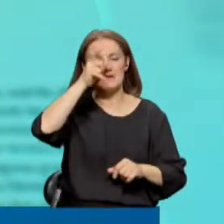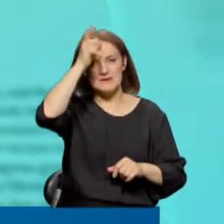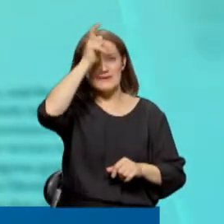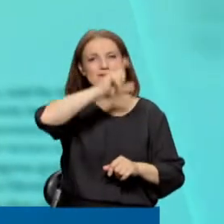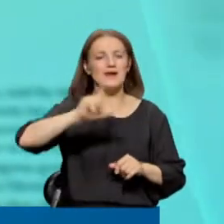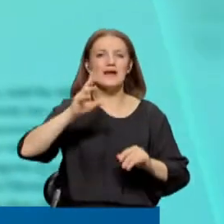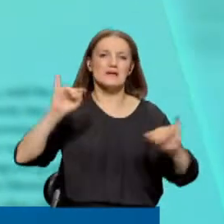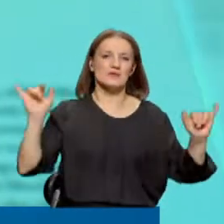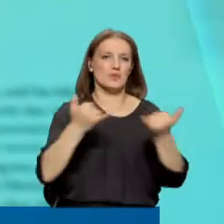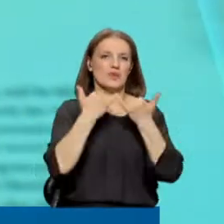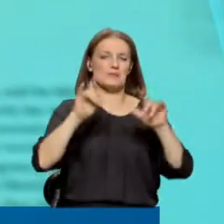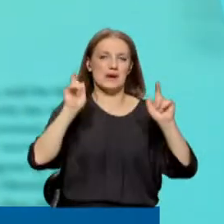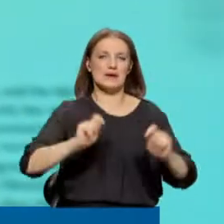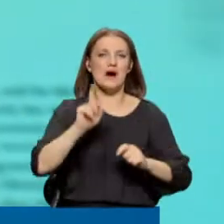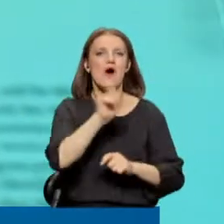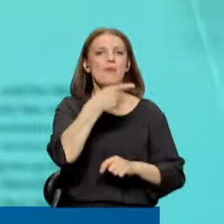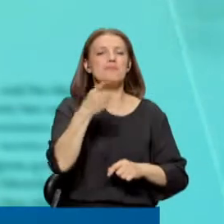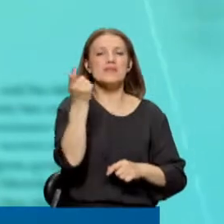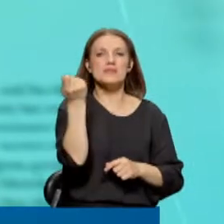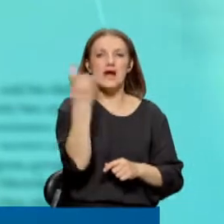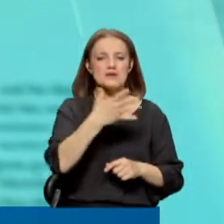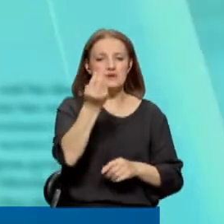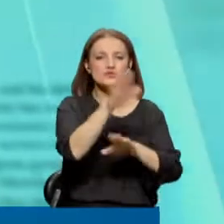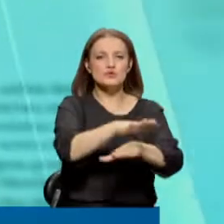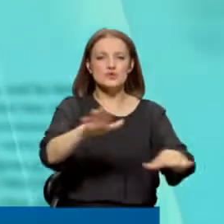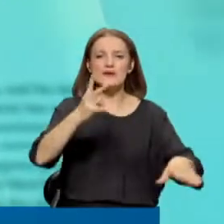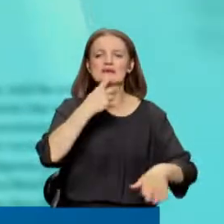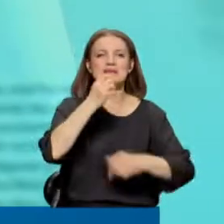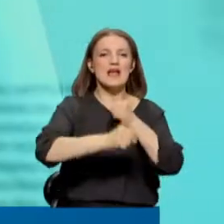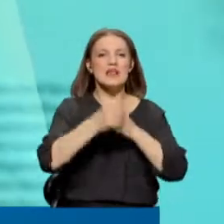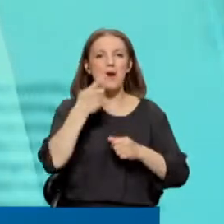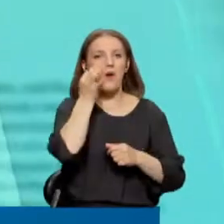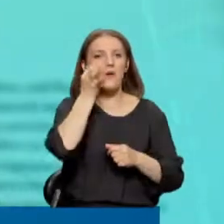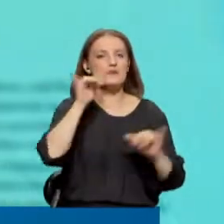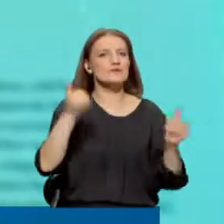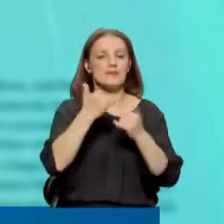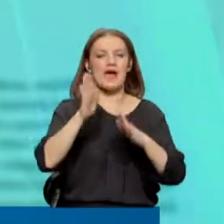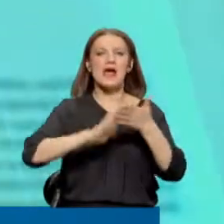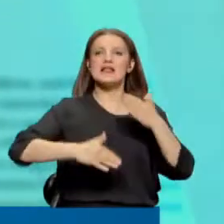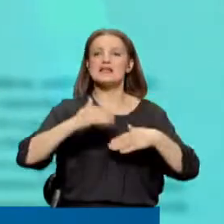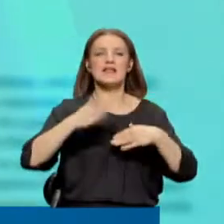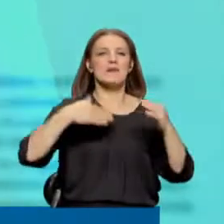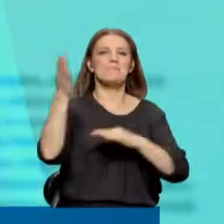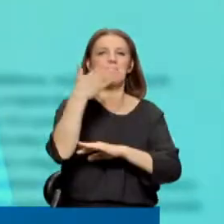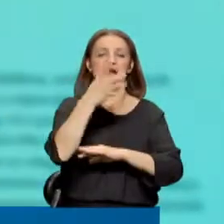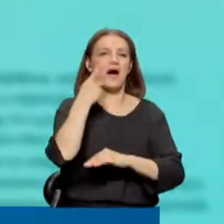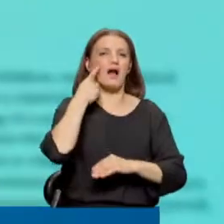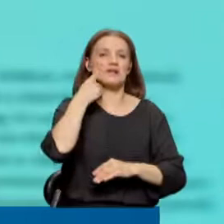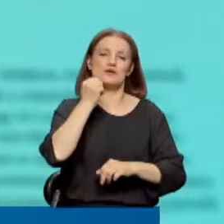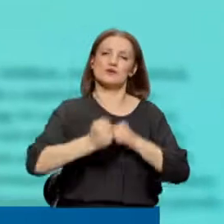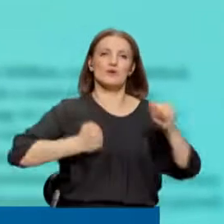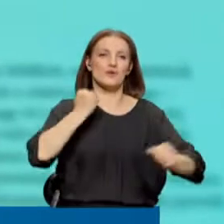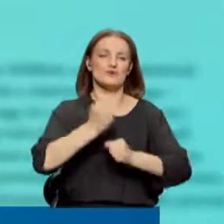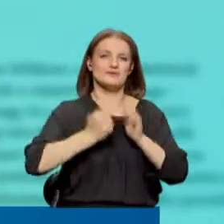ve gururla kutlandı. 10 binlerce çocuk 2 yıllık hasretin ardından ellerinde bayraklarla atalarına